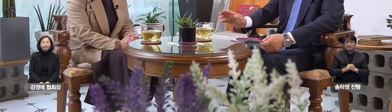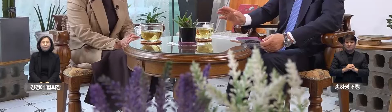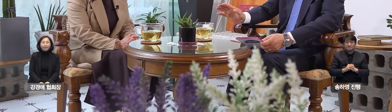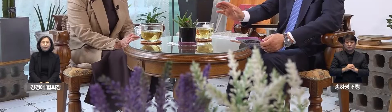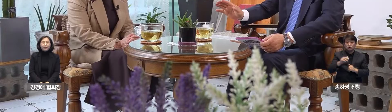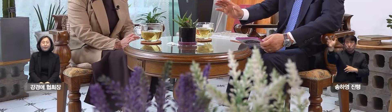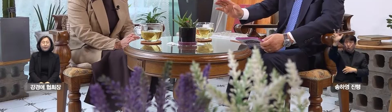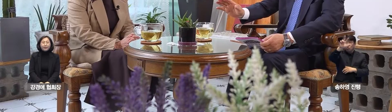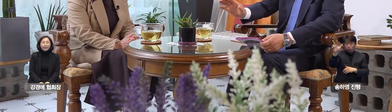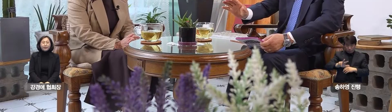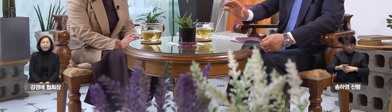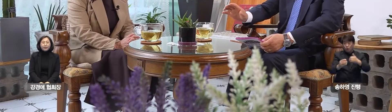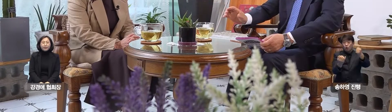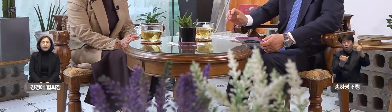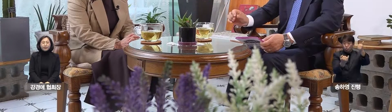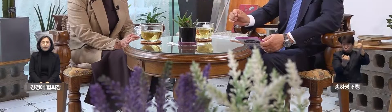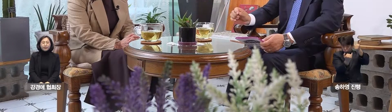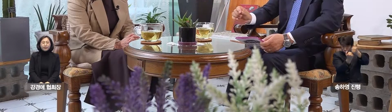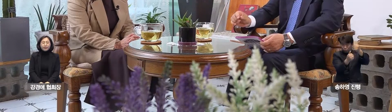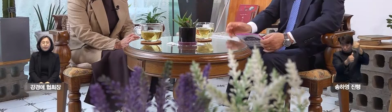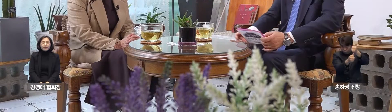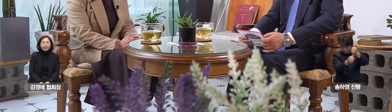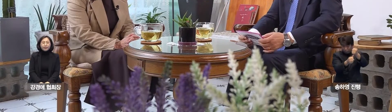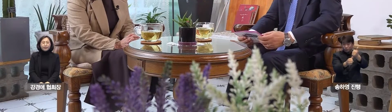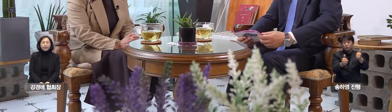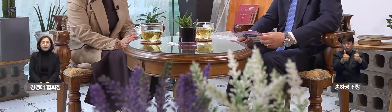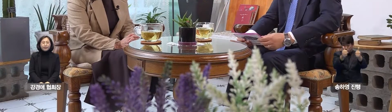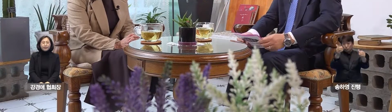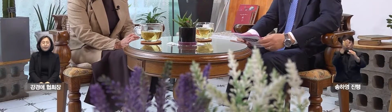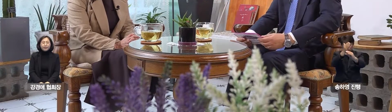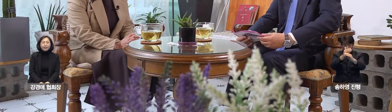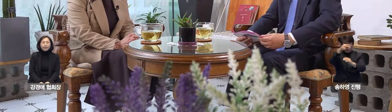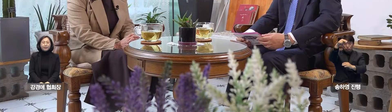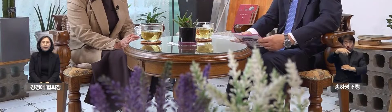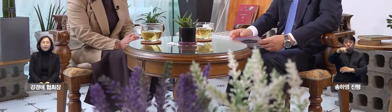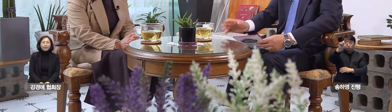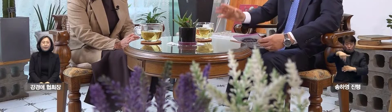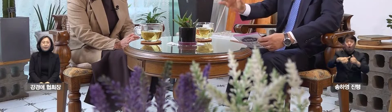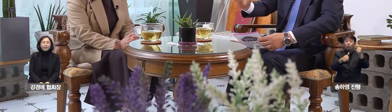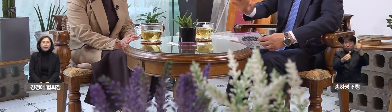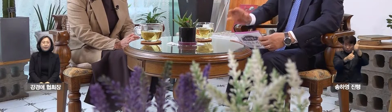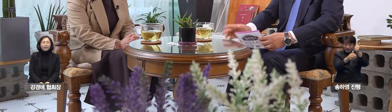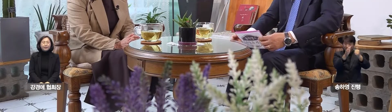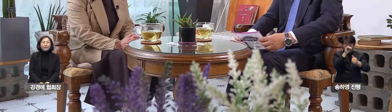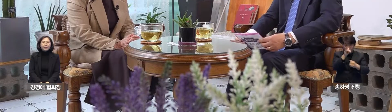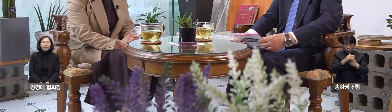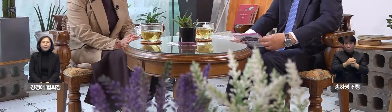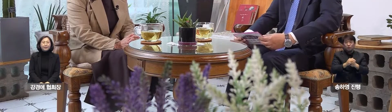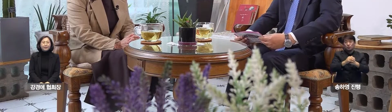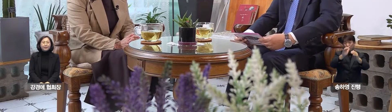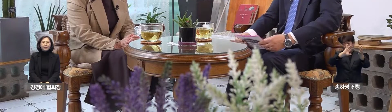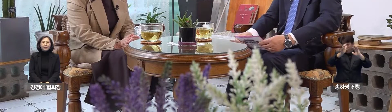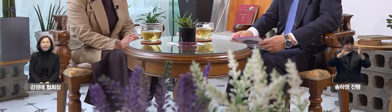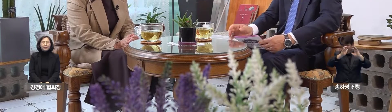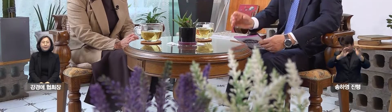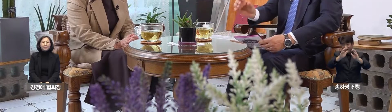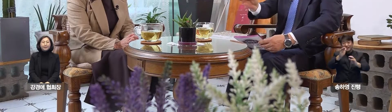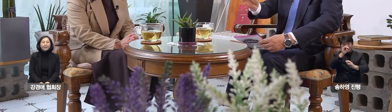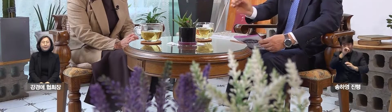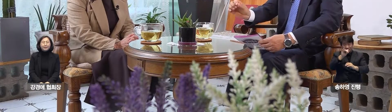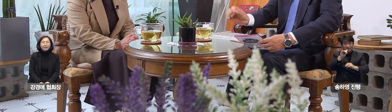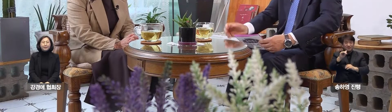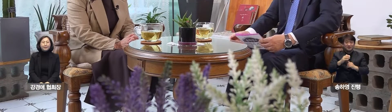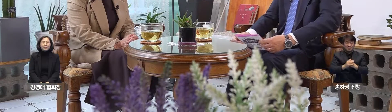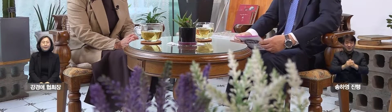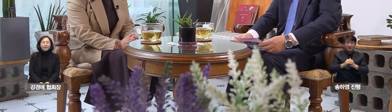그럼 전국에 있는 부의장님 중에 이제 수석 부의장님이 계시가지고 주로 회의를 하실지도 모르겠네요. 네.